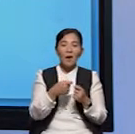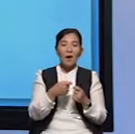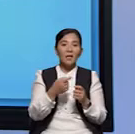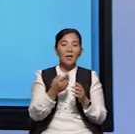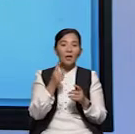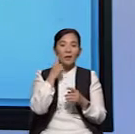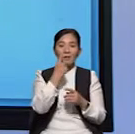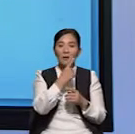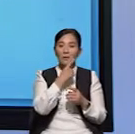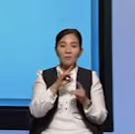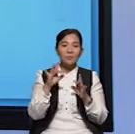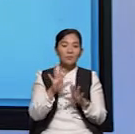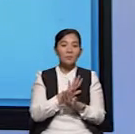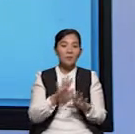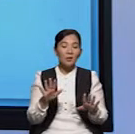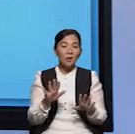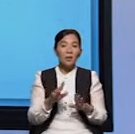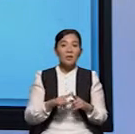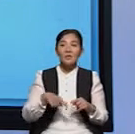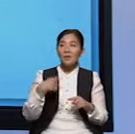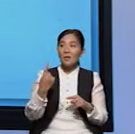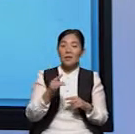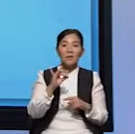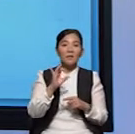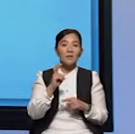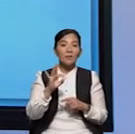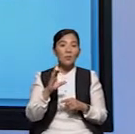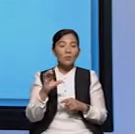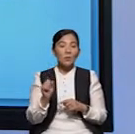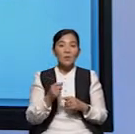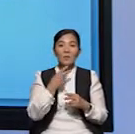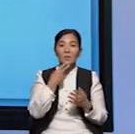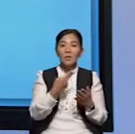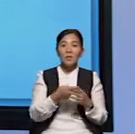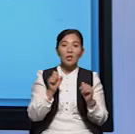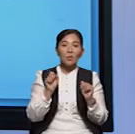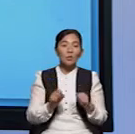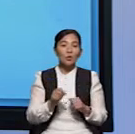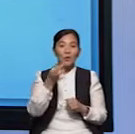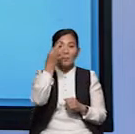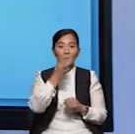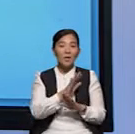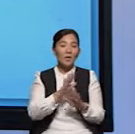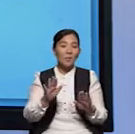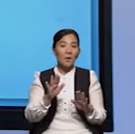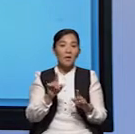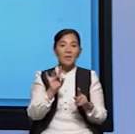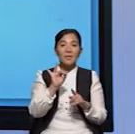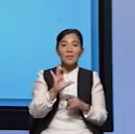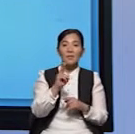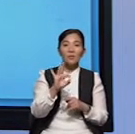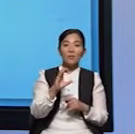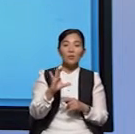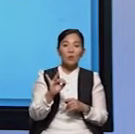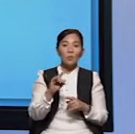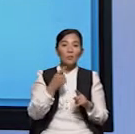отрывая глаз. Следующее слово – искоса. Смотреть можно не прямо, а искоса,